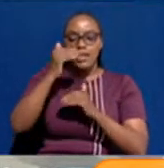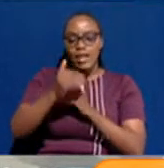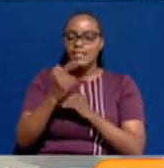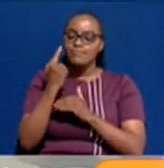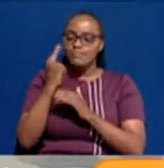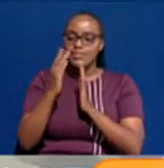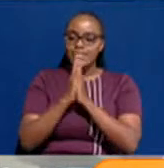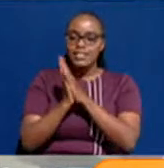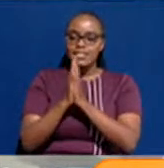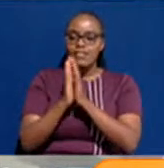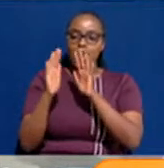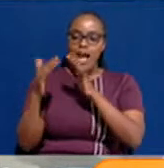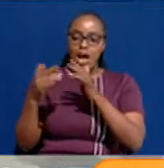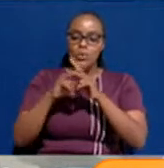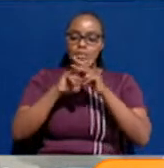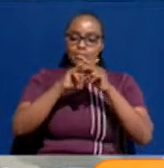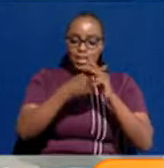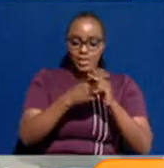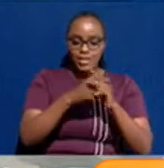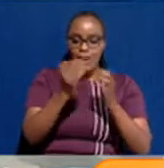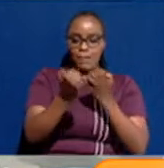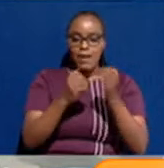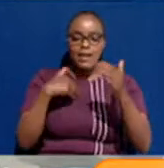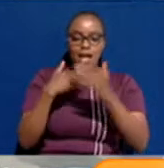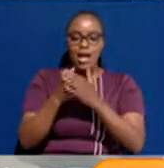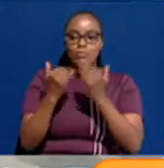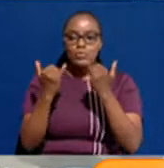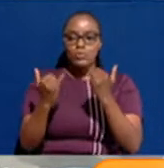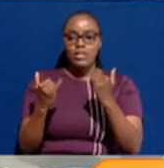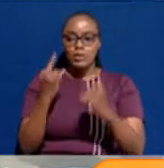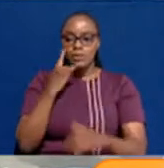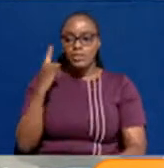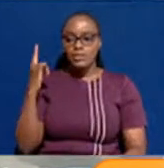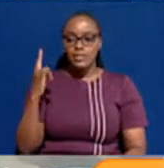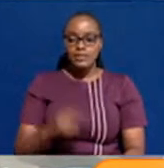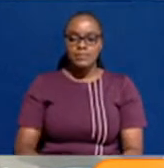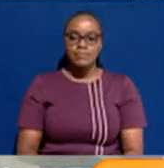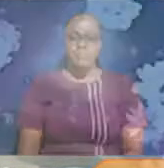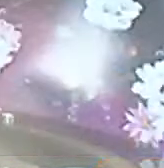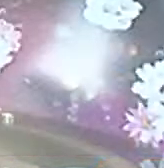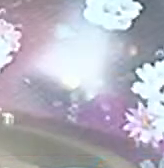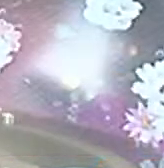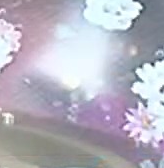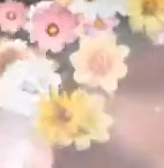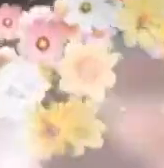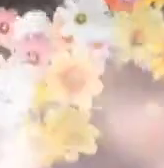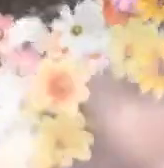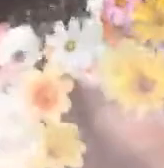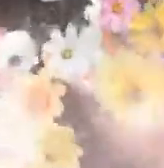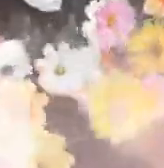ni simulizi ya namna alivyoanza hadi alipofika kwa sasa. Hebu tusikize.